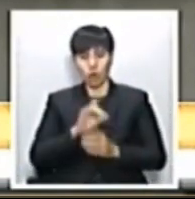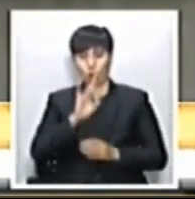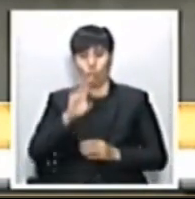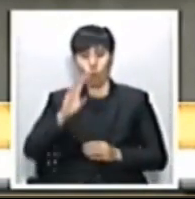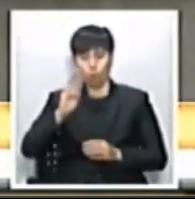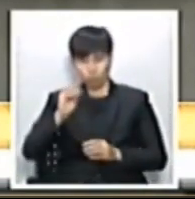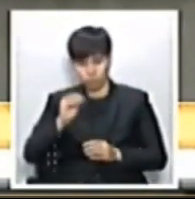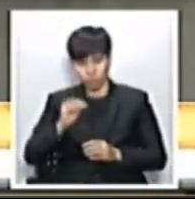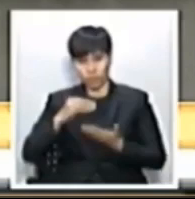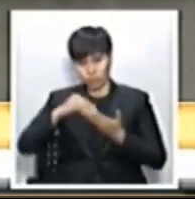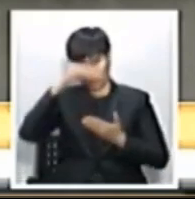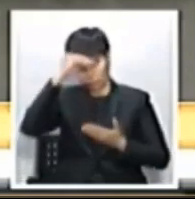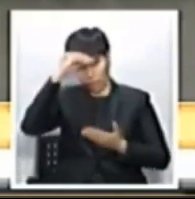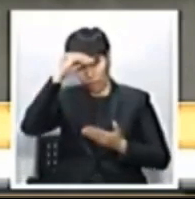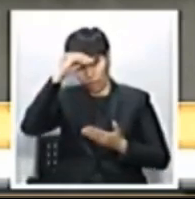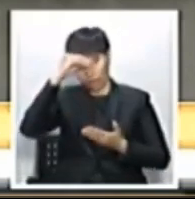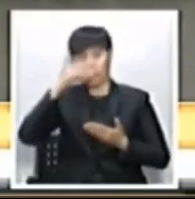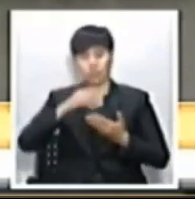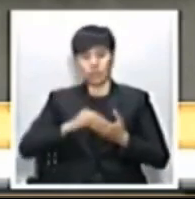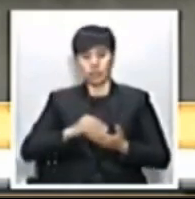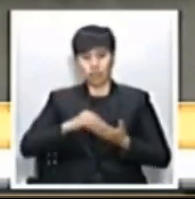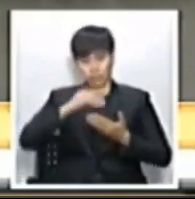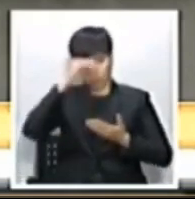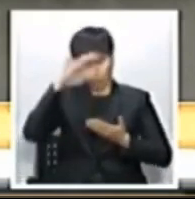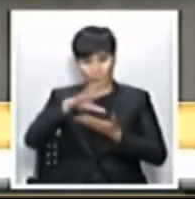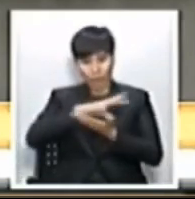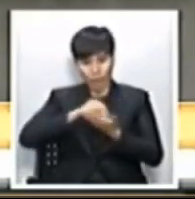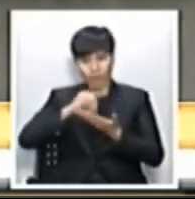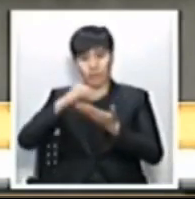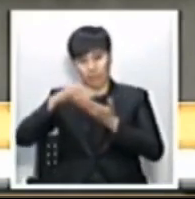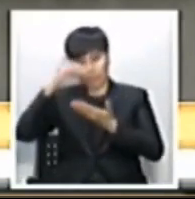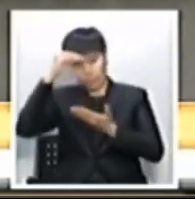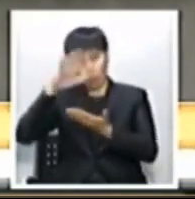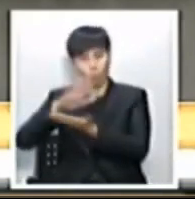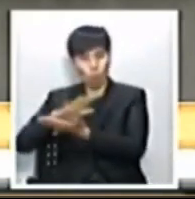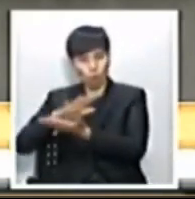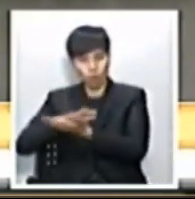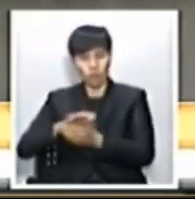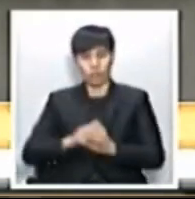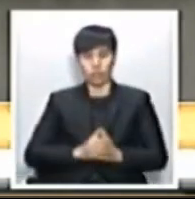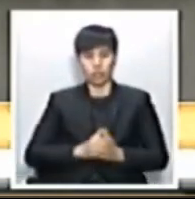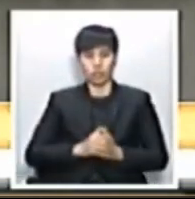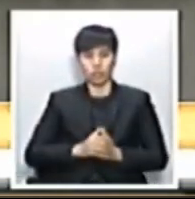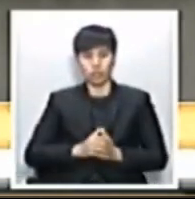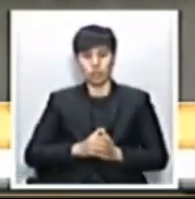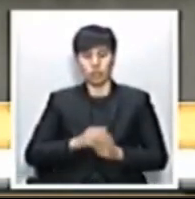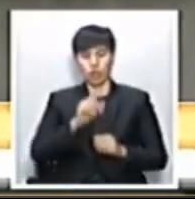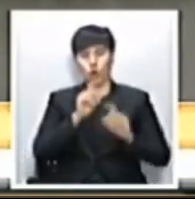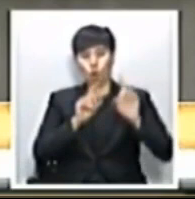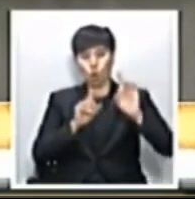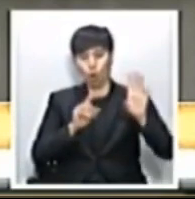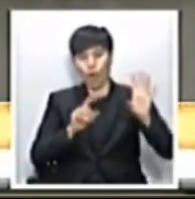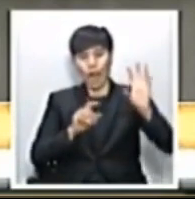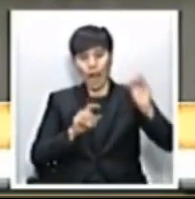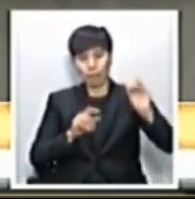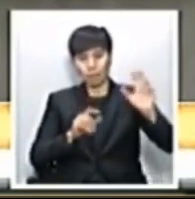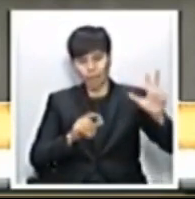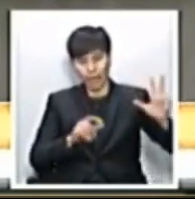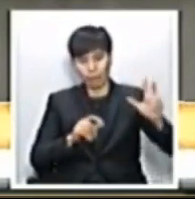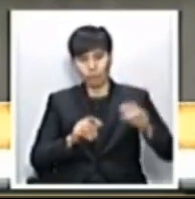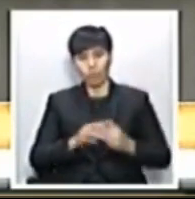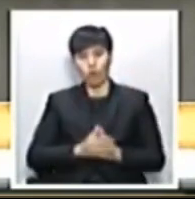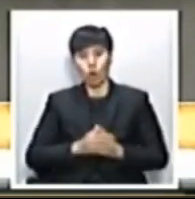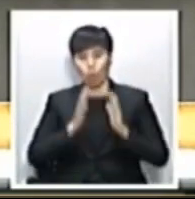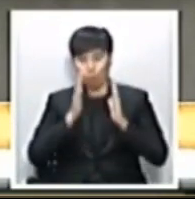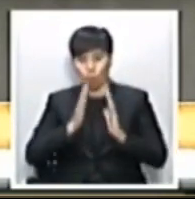คือนักศึกษานักเรียนกว่าครึ่งนึงคือ53%เกิดขึ้นจากคนคุ้นเค